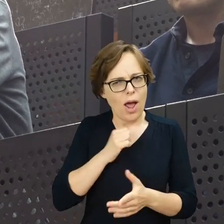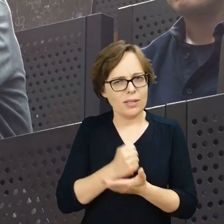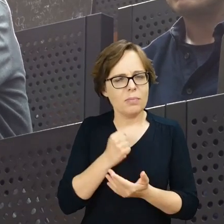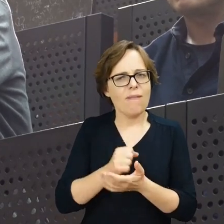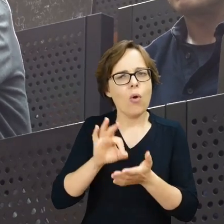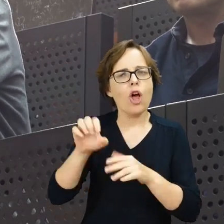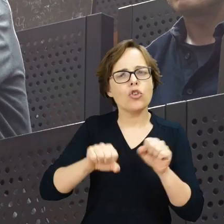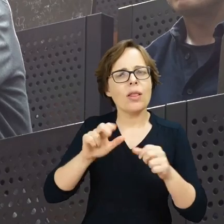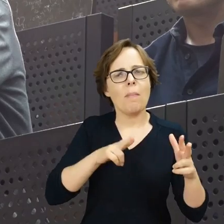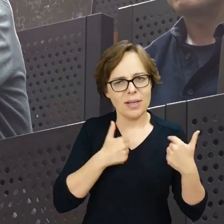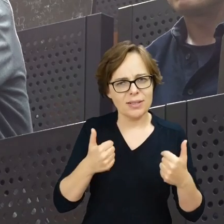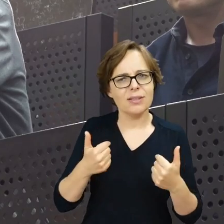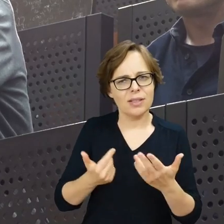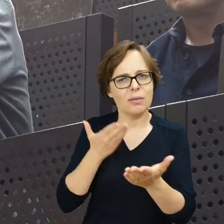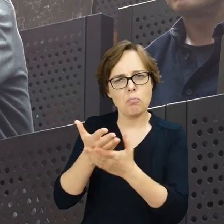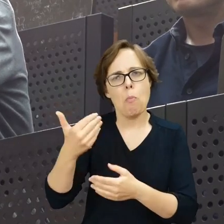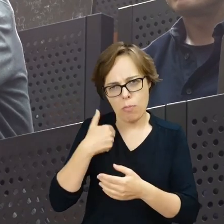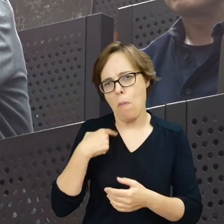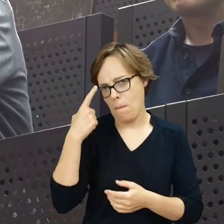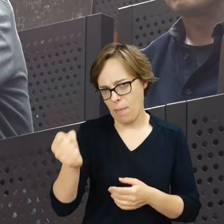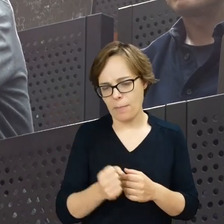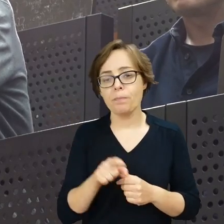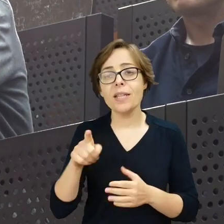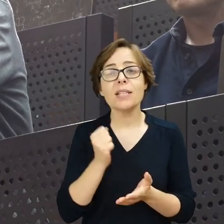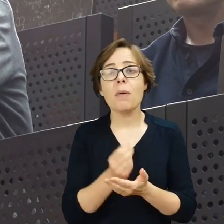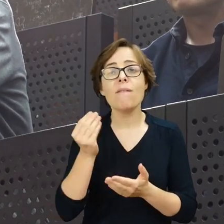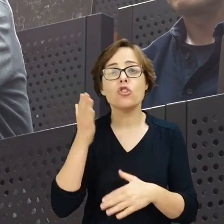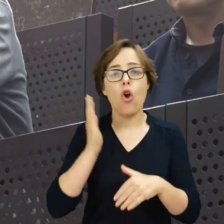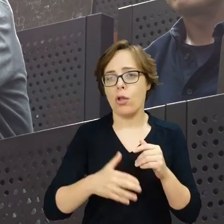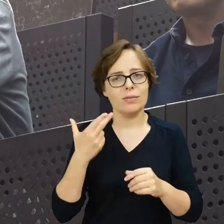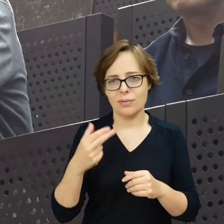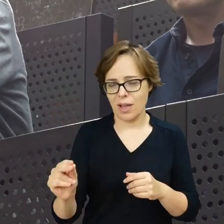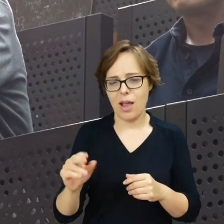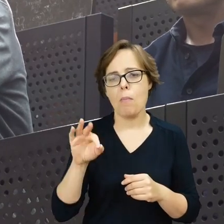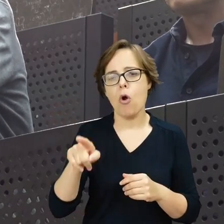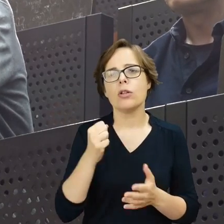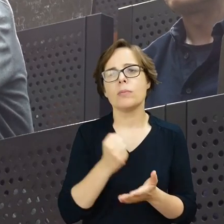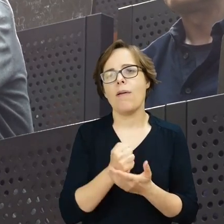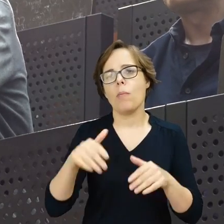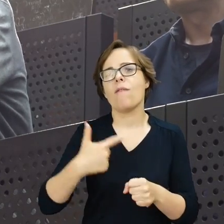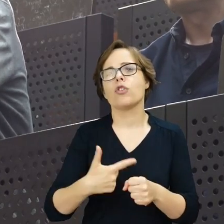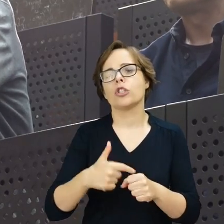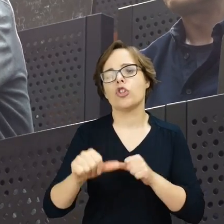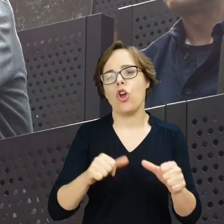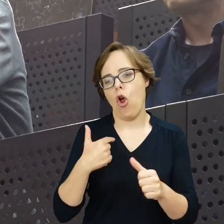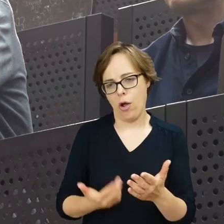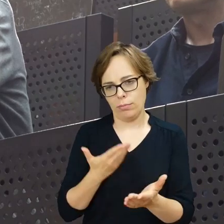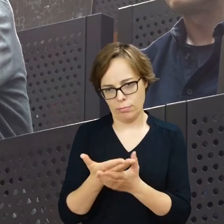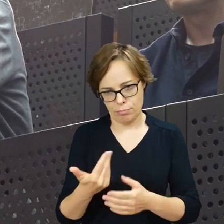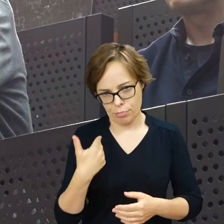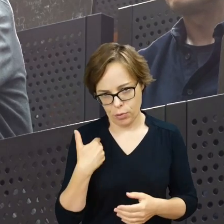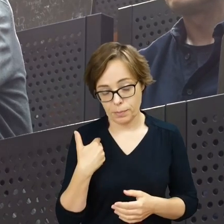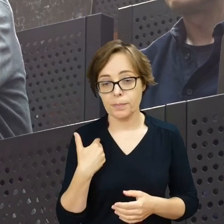kiedy ona jeszcze nie jest zakończona, bo to jest sprawa dopiero z 2020 roku początku,